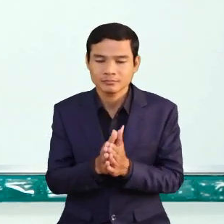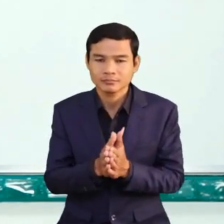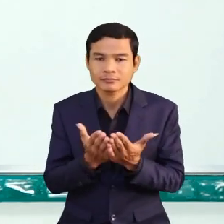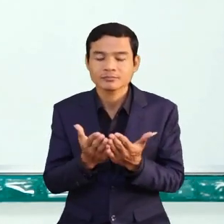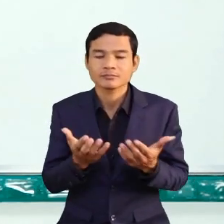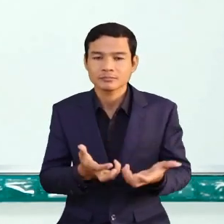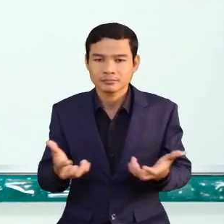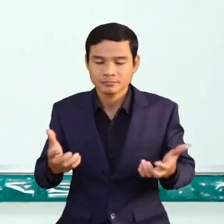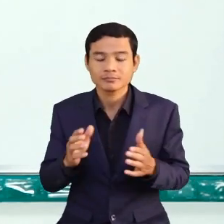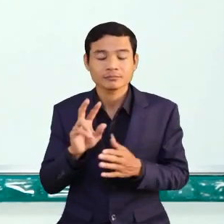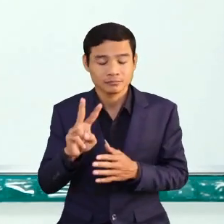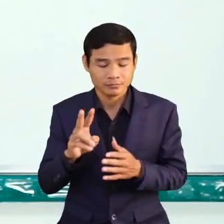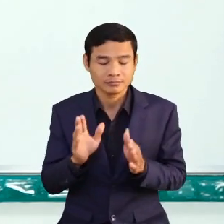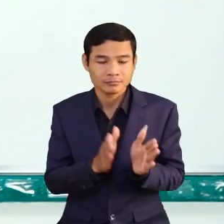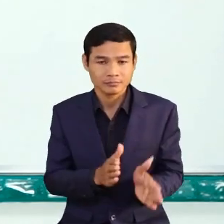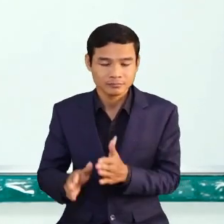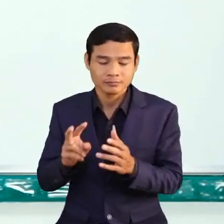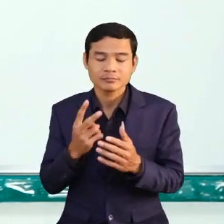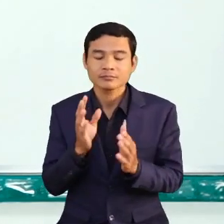2